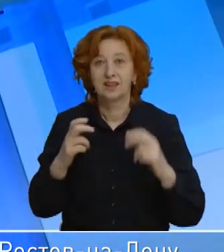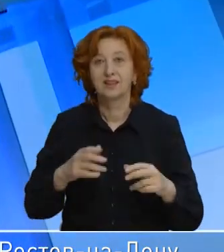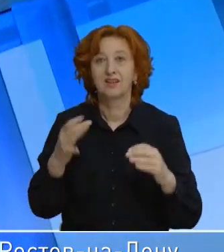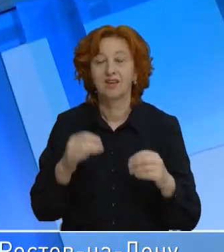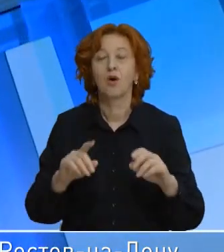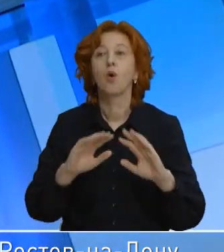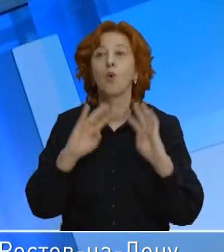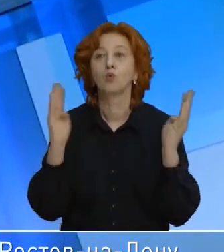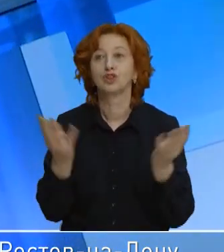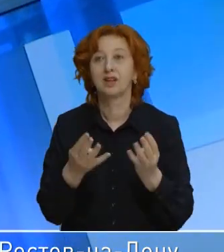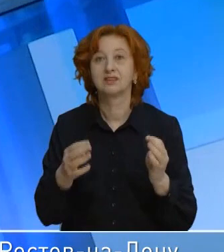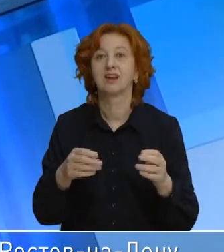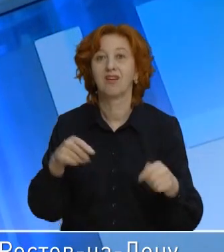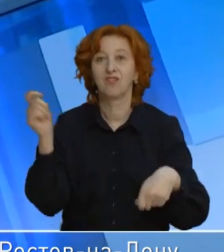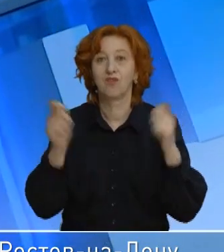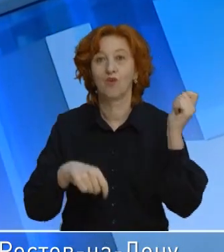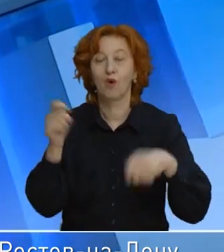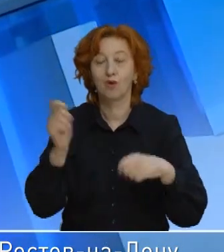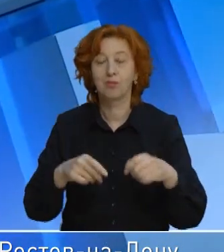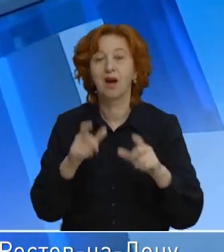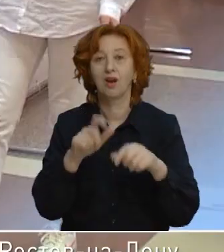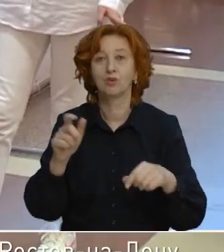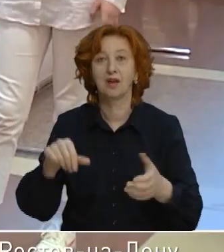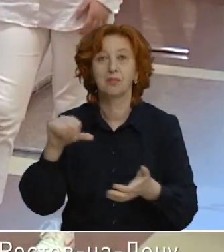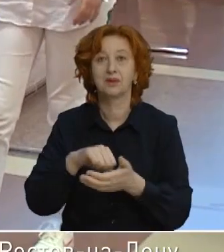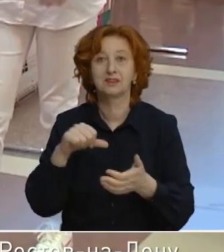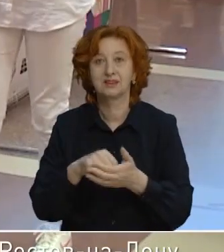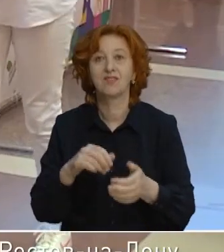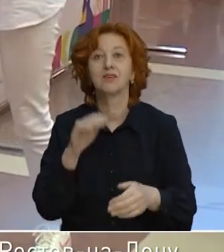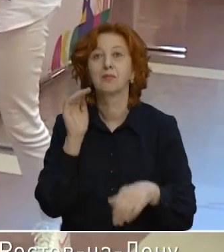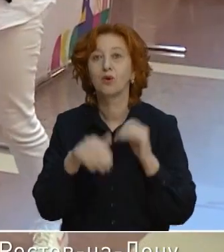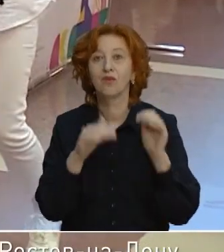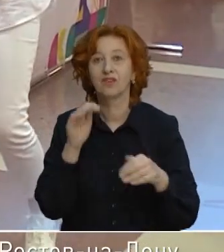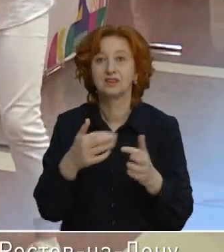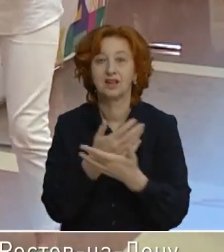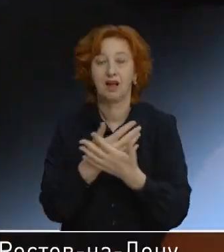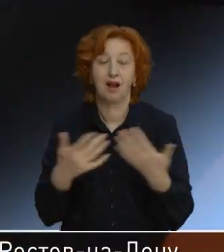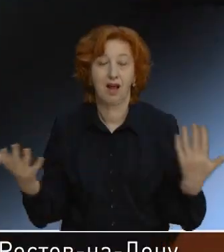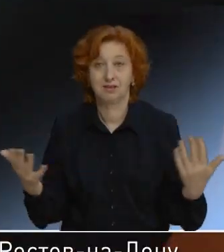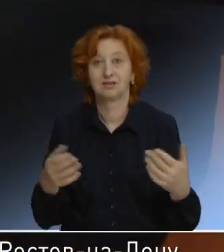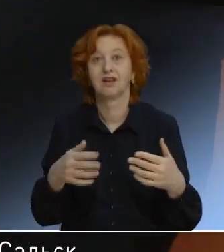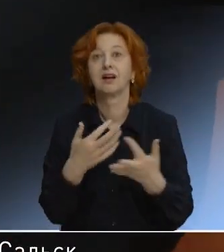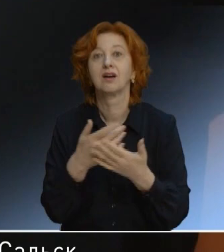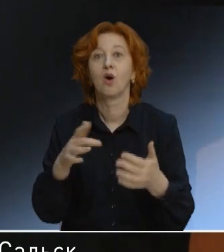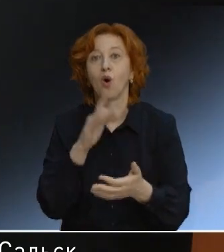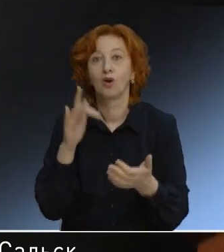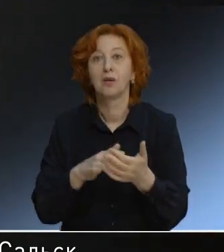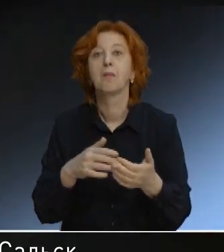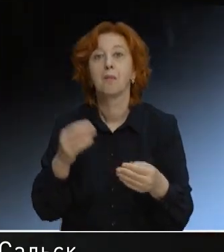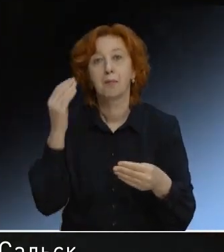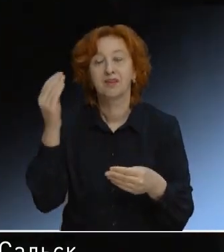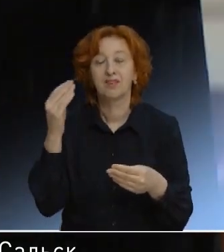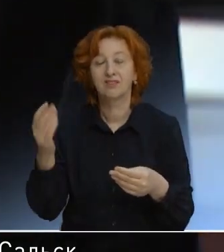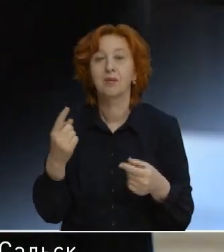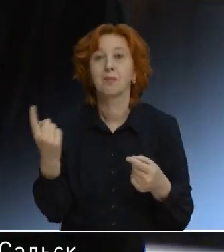Участников форума, а это свыше 1000 молодых людей, представителей творческих профессий из 36 городов страны, поприветствовали первые